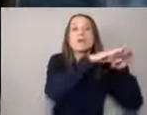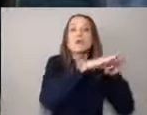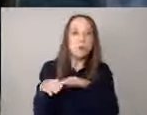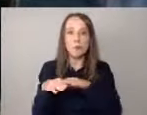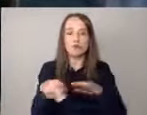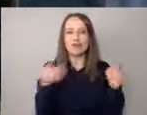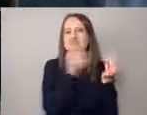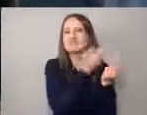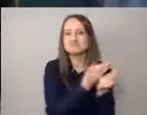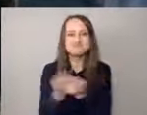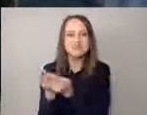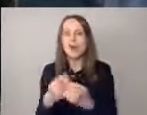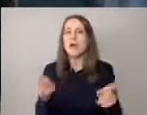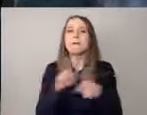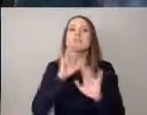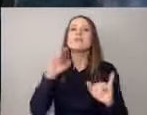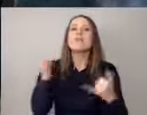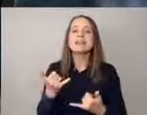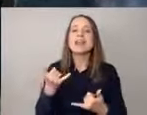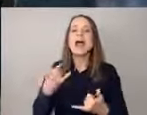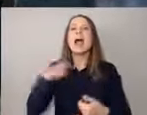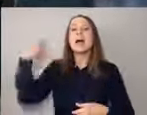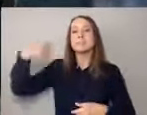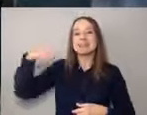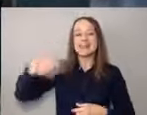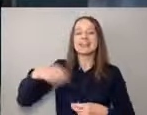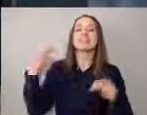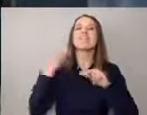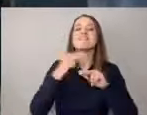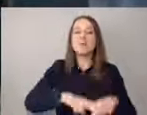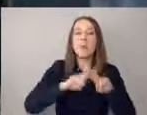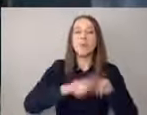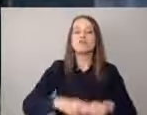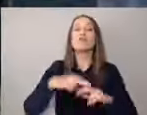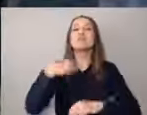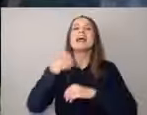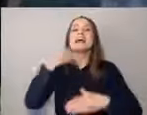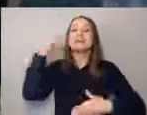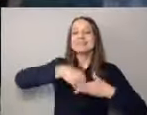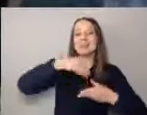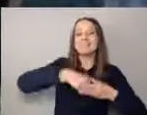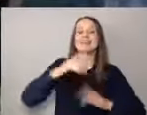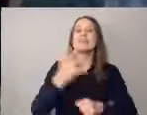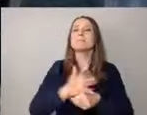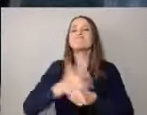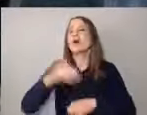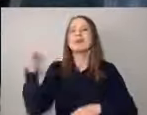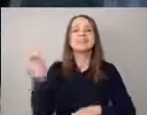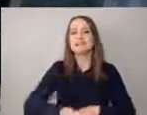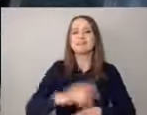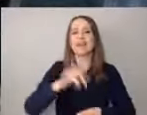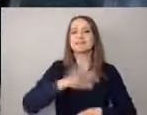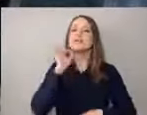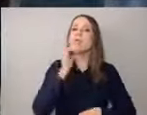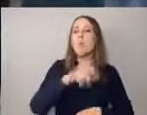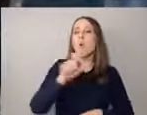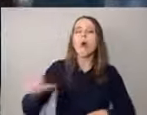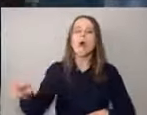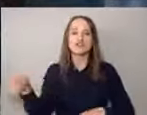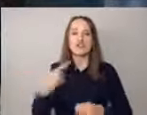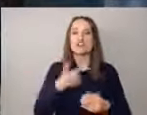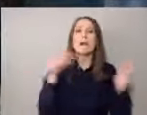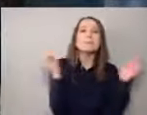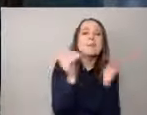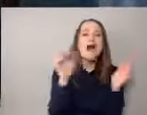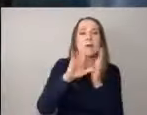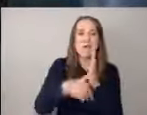zrobienie prezydenckiego funduszu stypendialnego dla 50 tysięcy najzdolniejszej młodzieży z mniejszych miast, z polskiej wsi, tak żeby